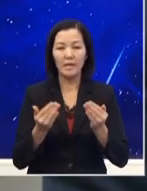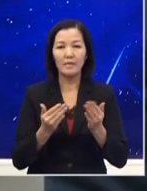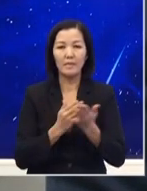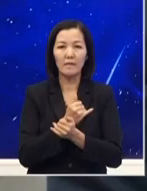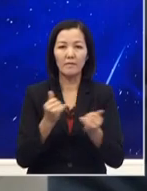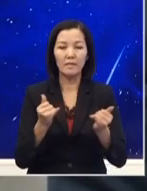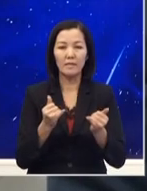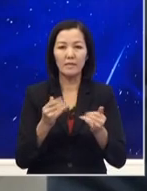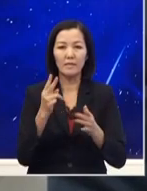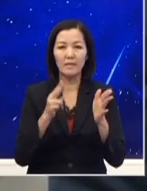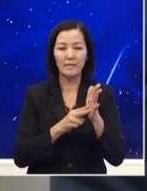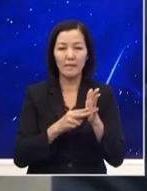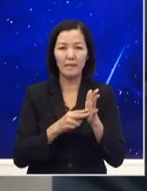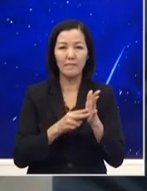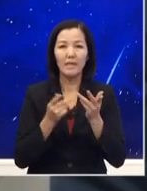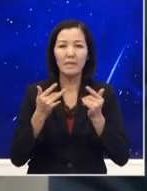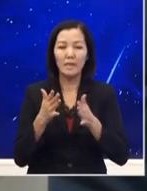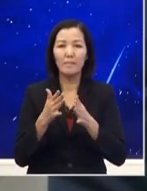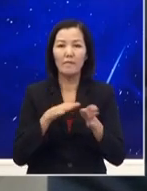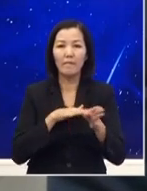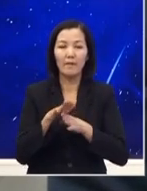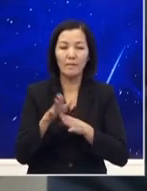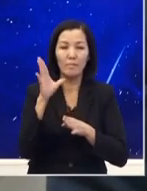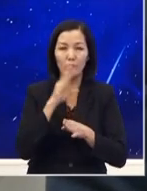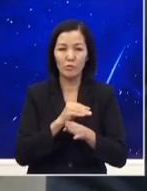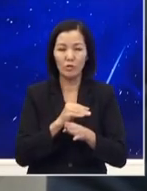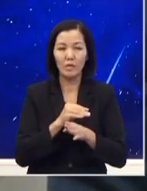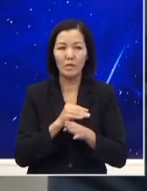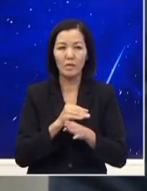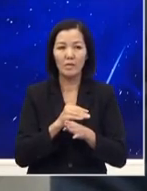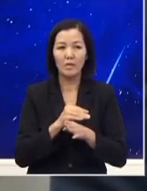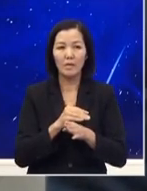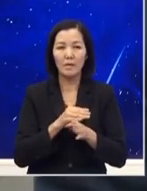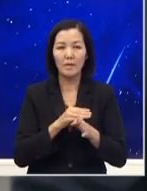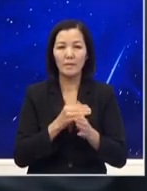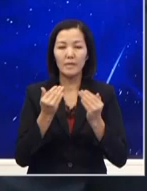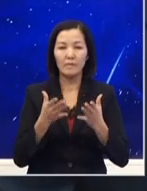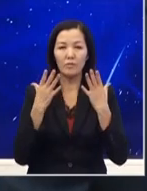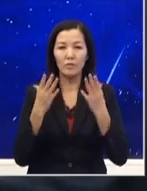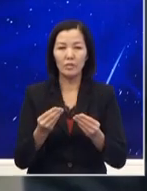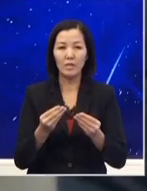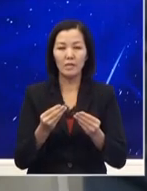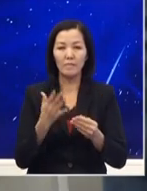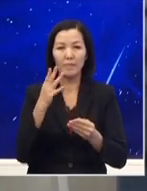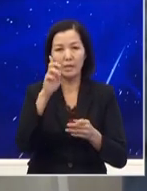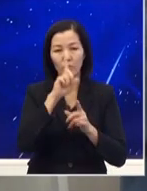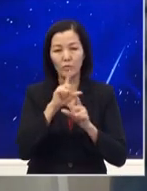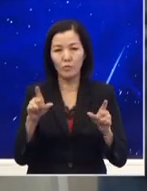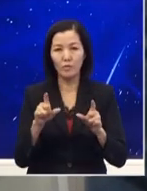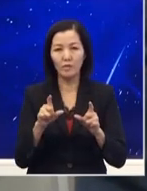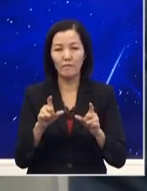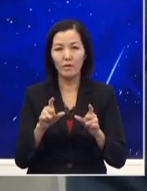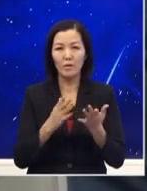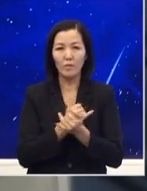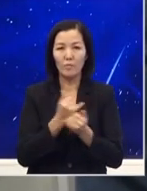акимат соответствует всем критериям, которые у нас отдельно выведены именно. Полностью соответствует. На сегодняшний день тут 5 государственных органов будут